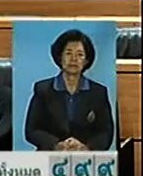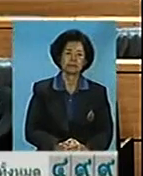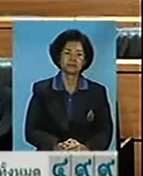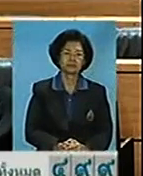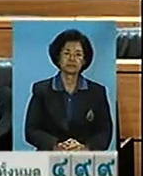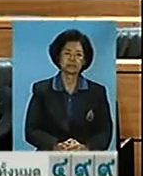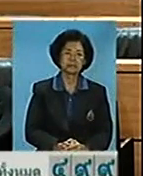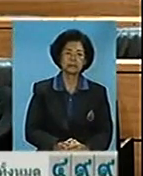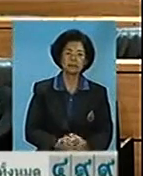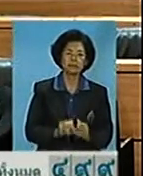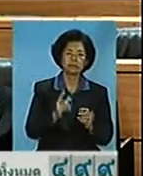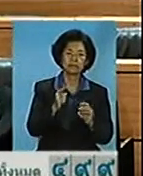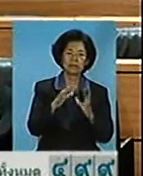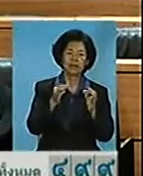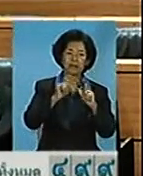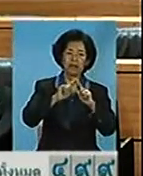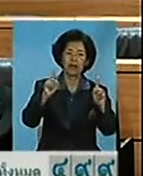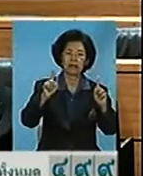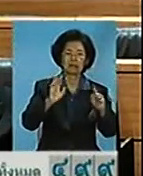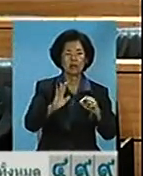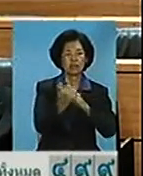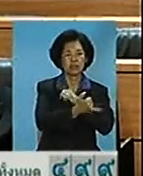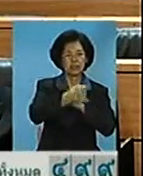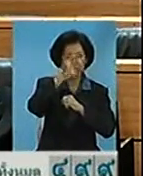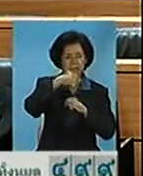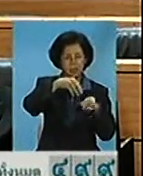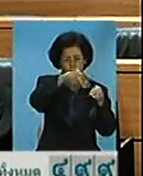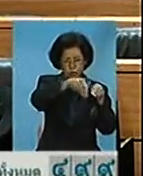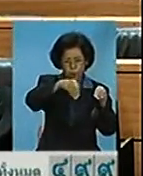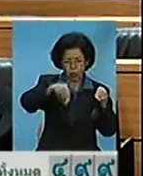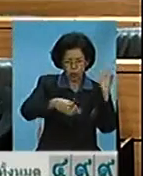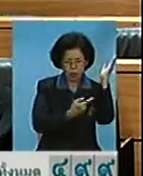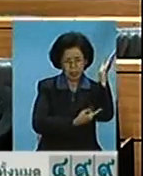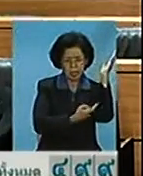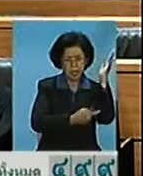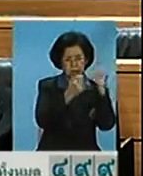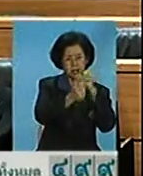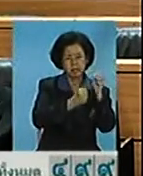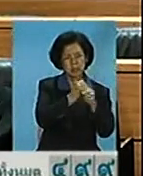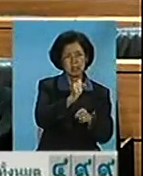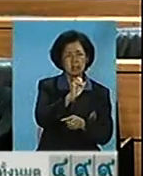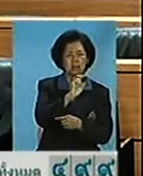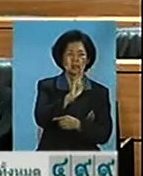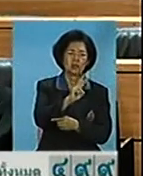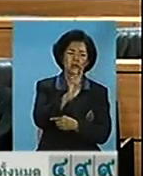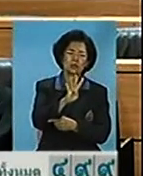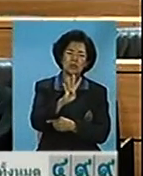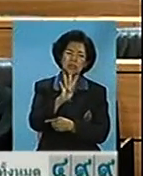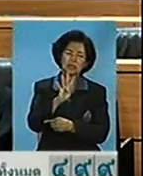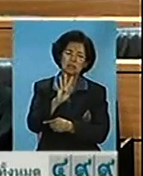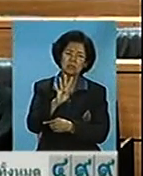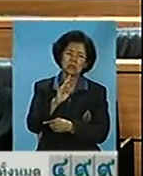ป็นเรื่องแปลกครับประเทศไทยปลูกยางพารามาตั้งแต่2441นะครับประ